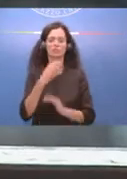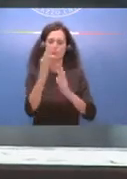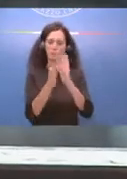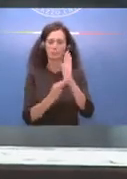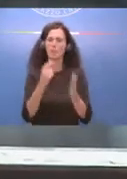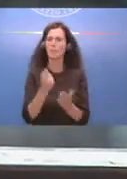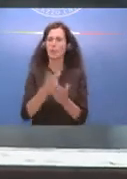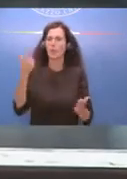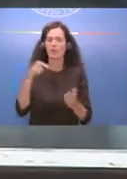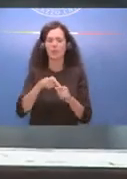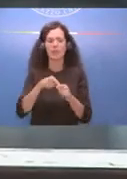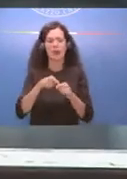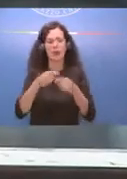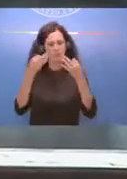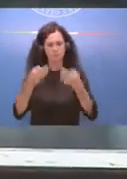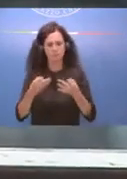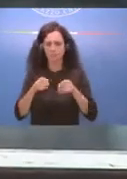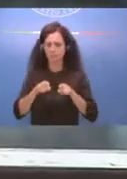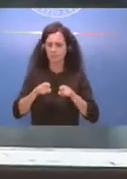evidenza